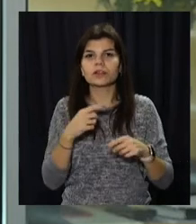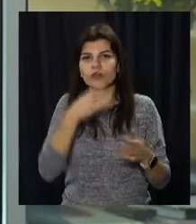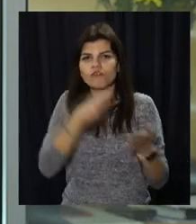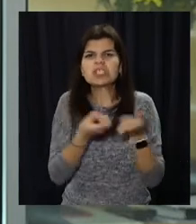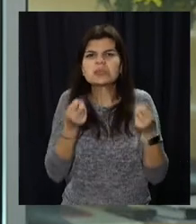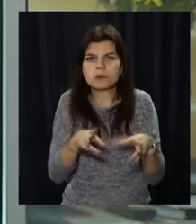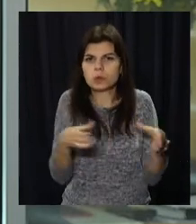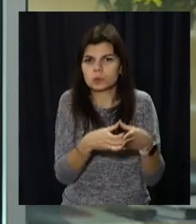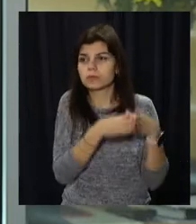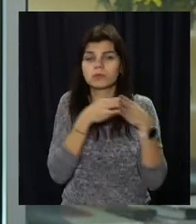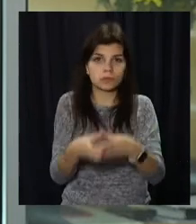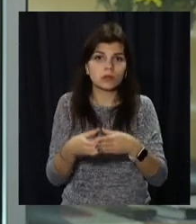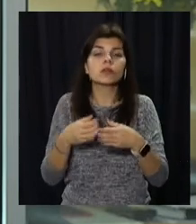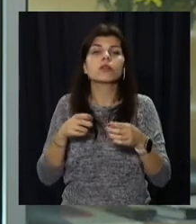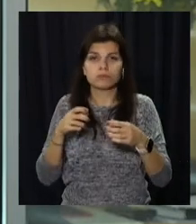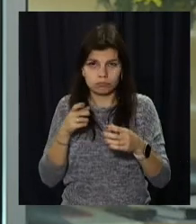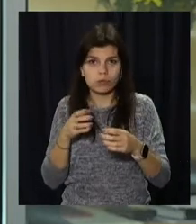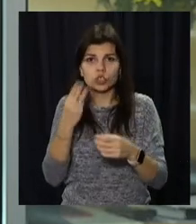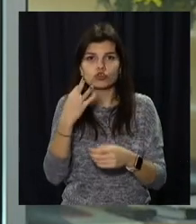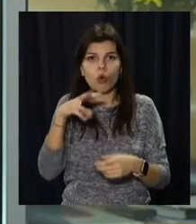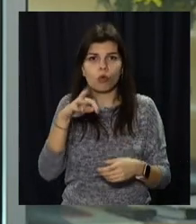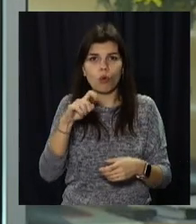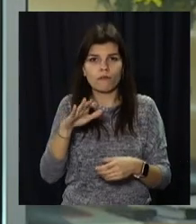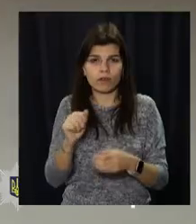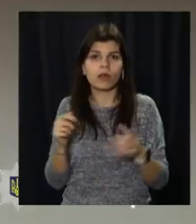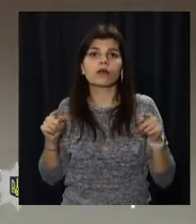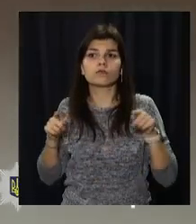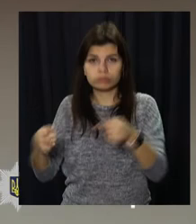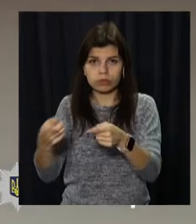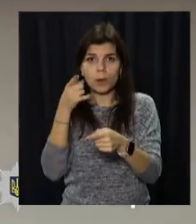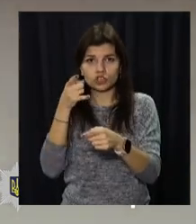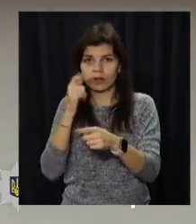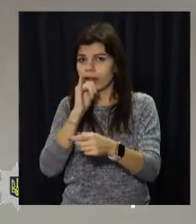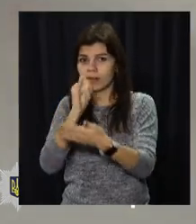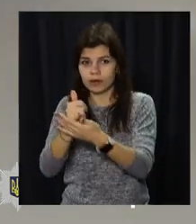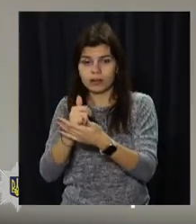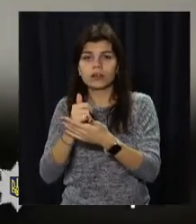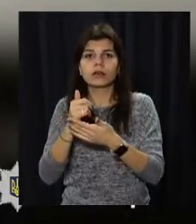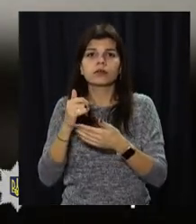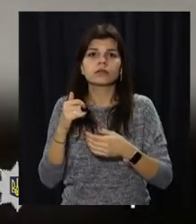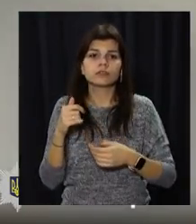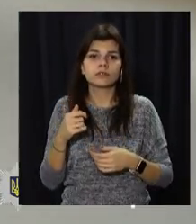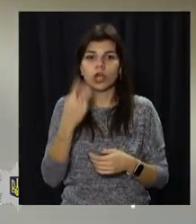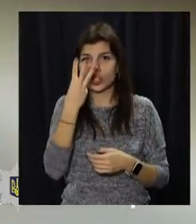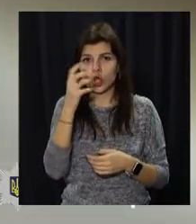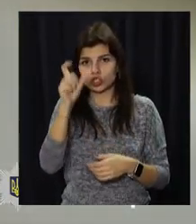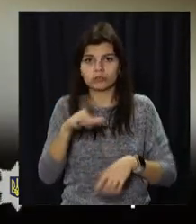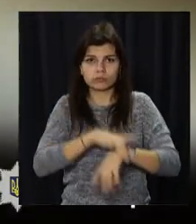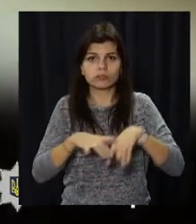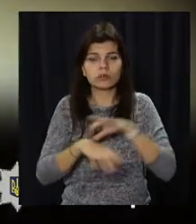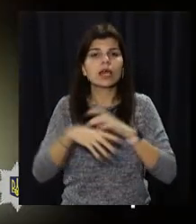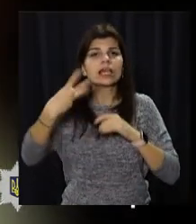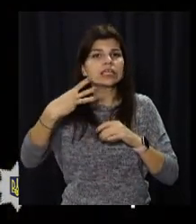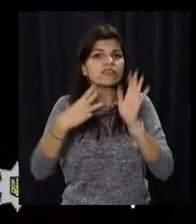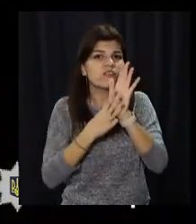Злодіїв наздогнали на вулиці Шолохова. Силовики заблокували авто та надягли кайданки на трьох чоловіків віком від 38